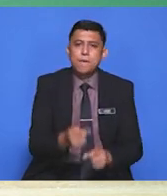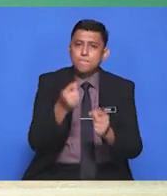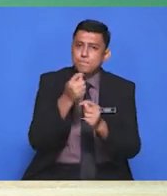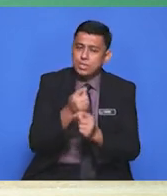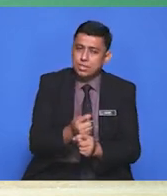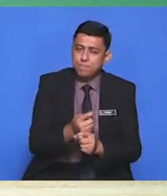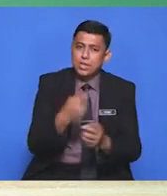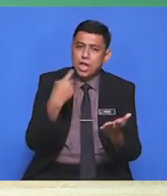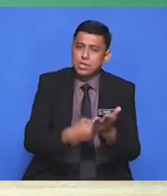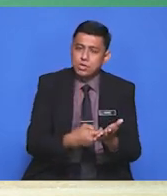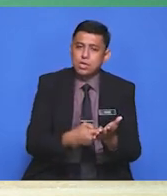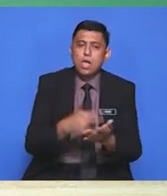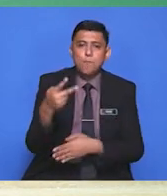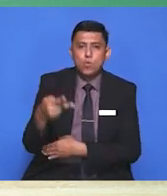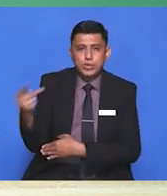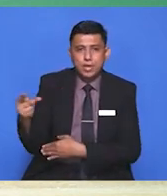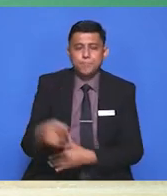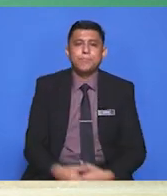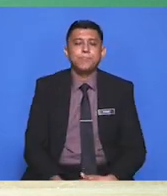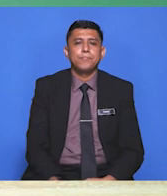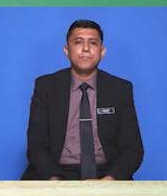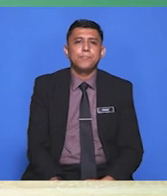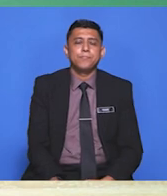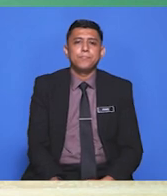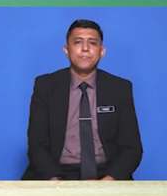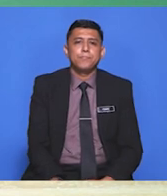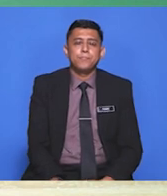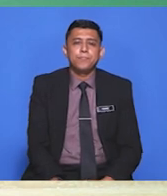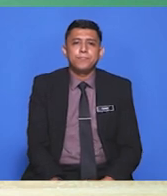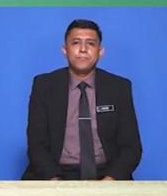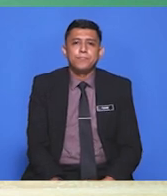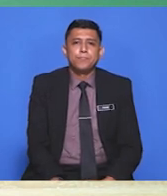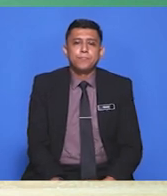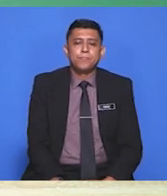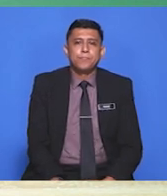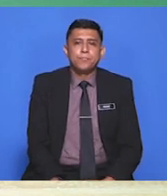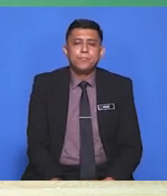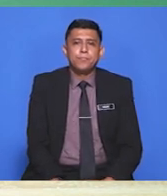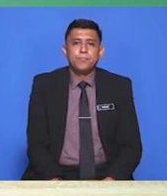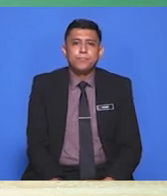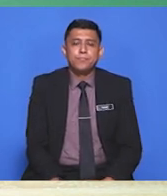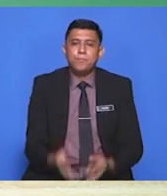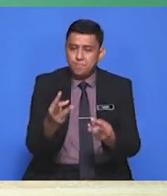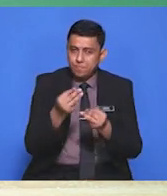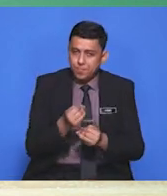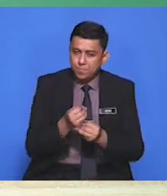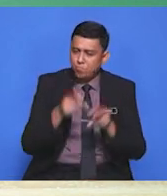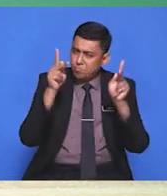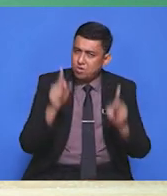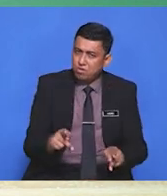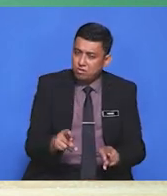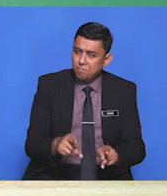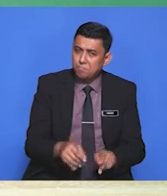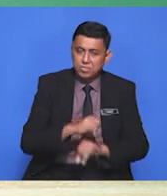menentukan penetapan harga. Jadi soalan ini dia minta pelajar